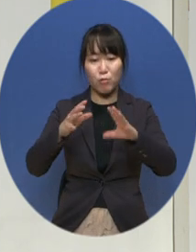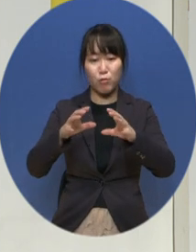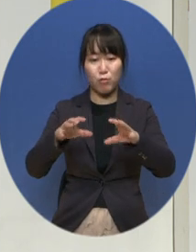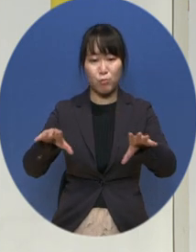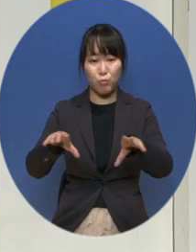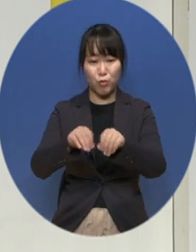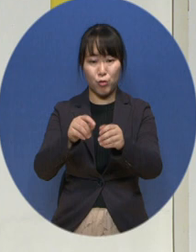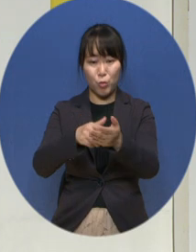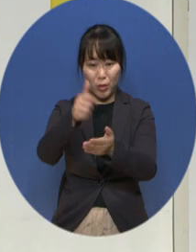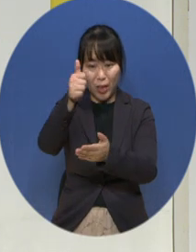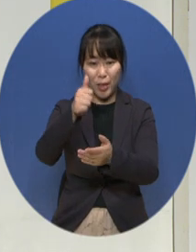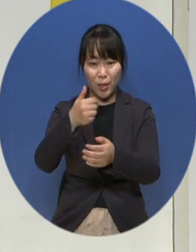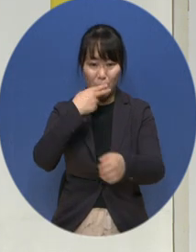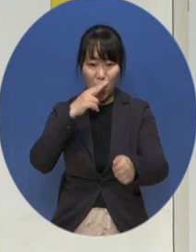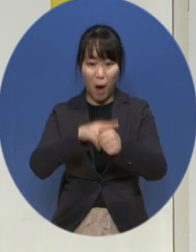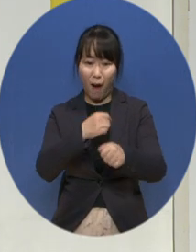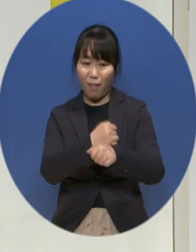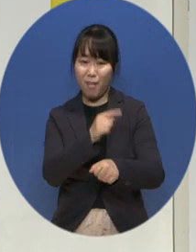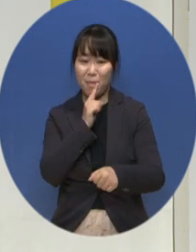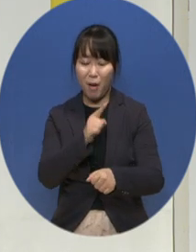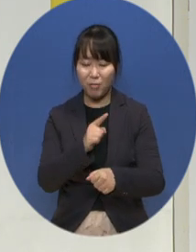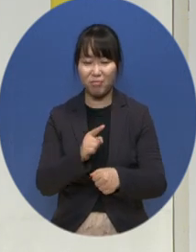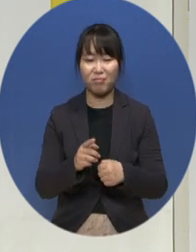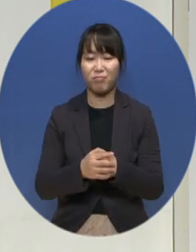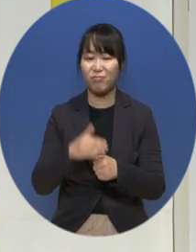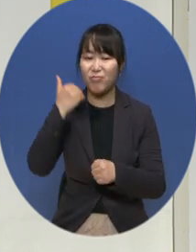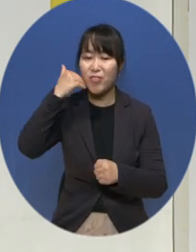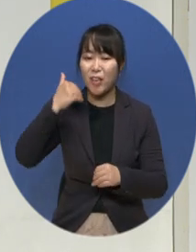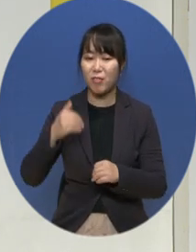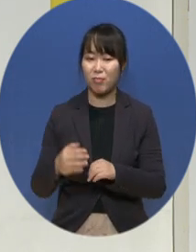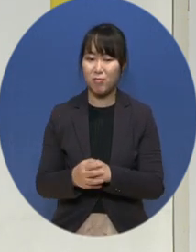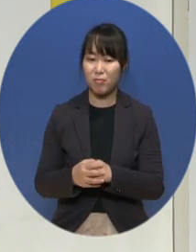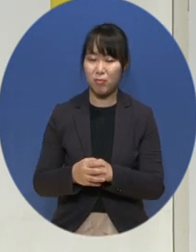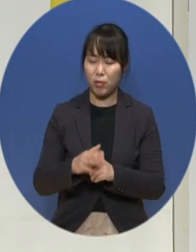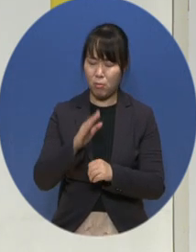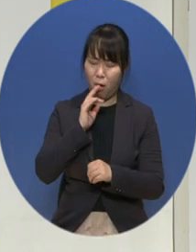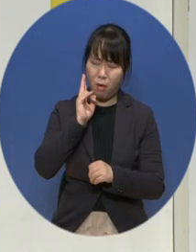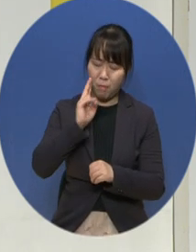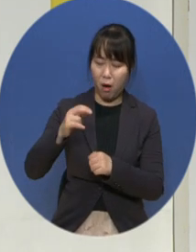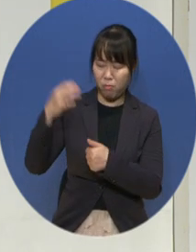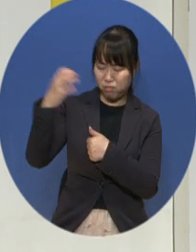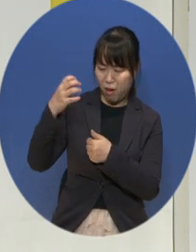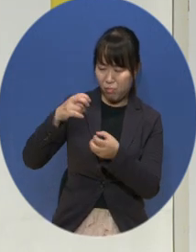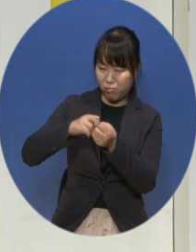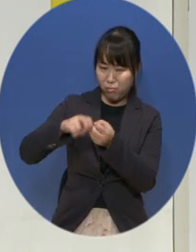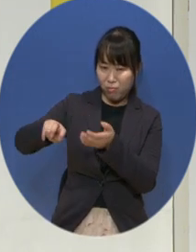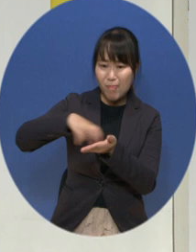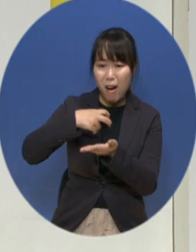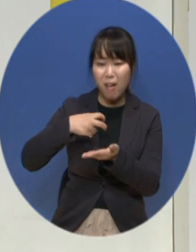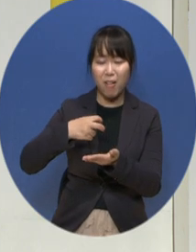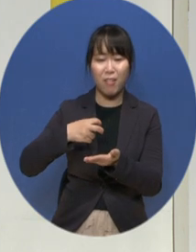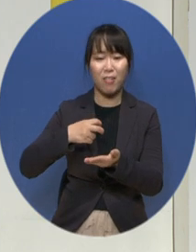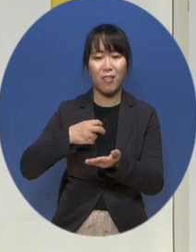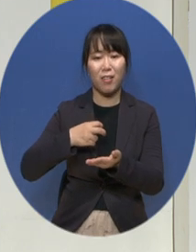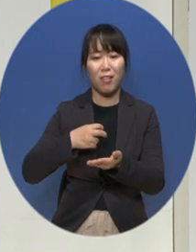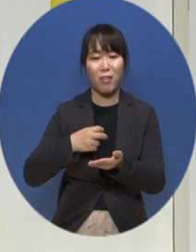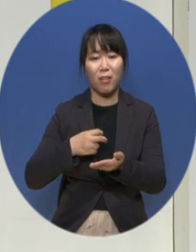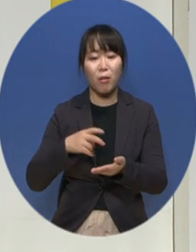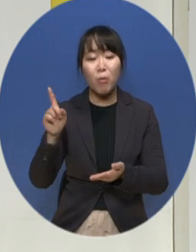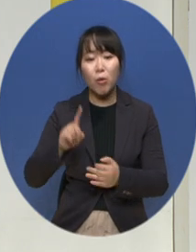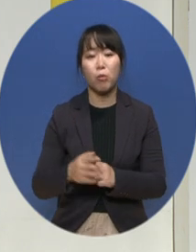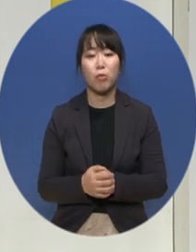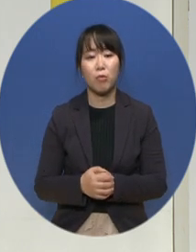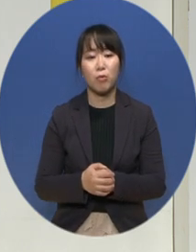국무총리의 도전하겠다 이랬더니 에 어 어떤 물이 굉장히 뭐 심하게 꾸준한 문자를 보내 줬어요 웨 어